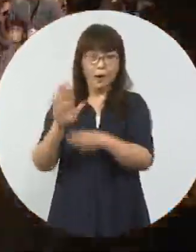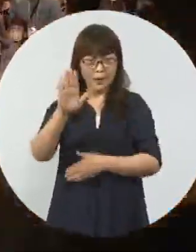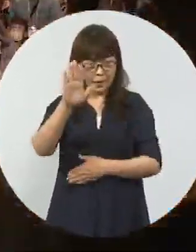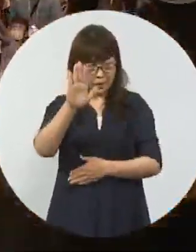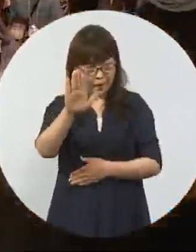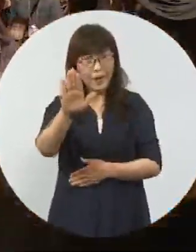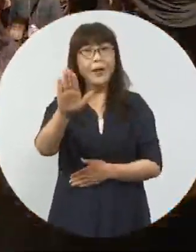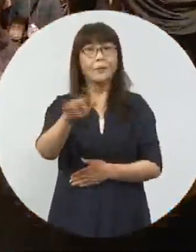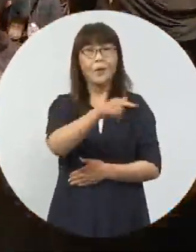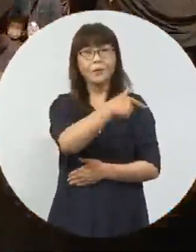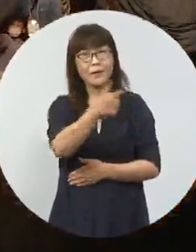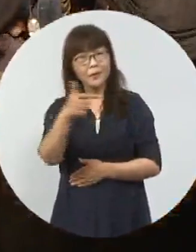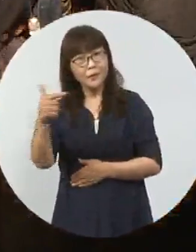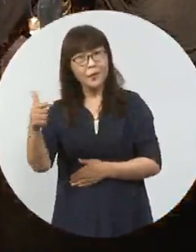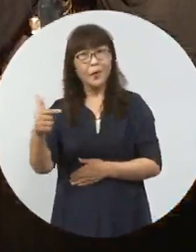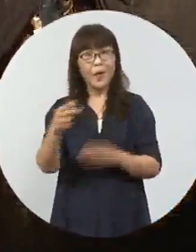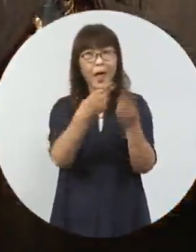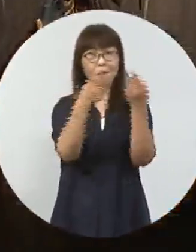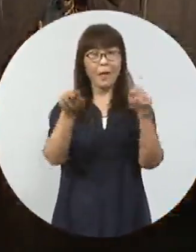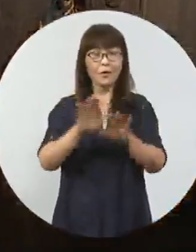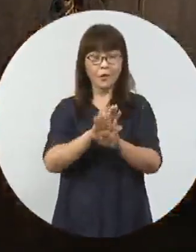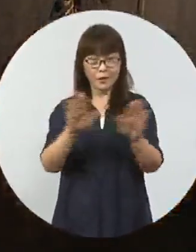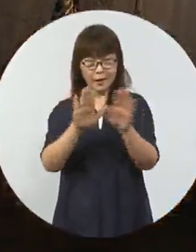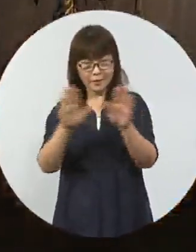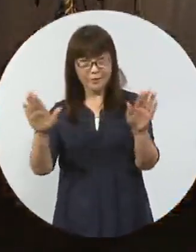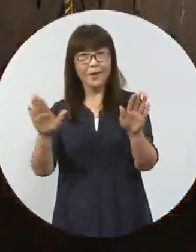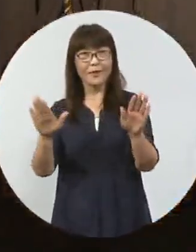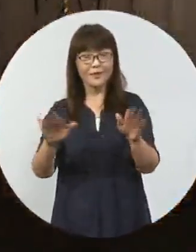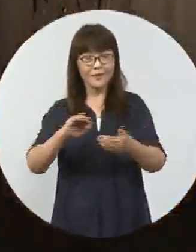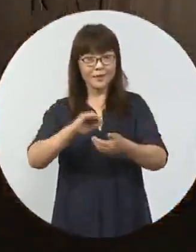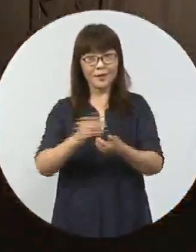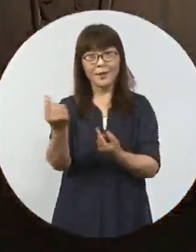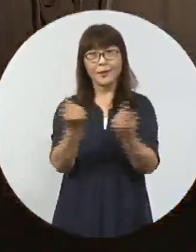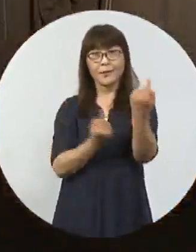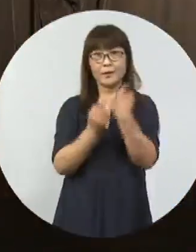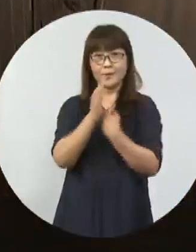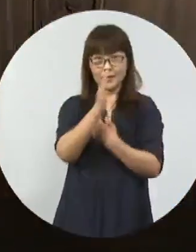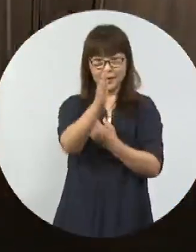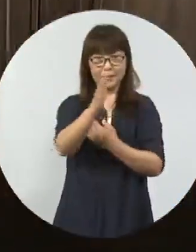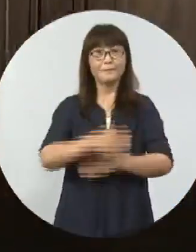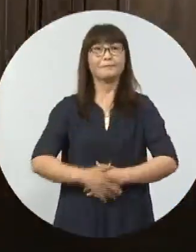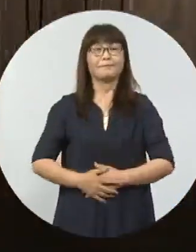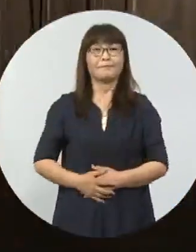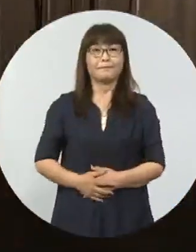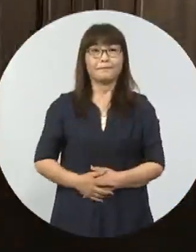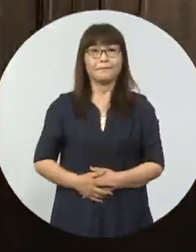れからもたくさんイベントを行いますので、ぜひ足を運んでみてください。